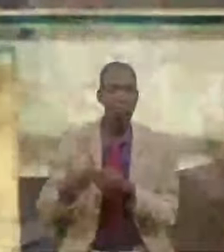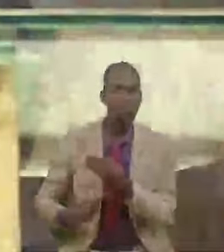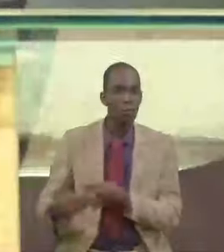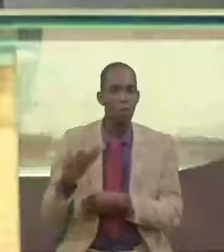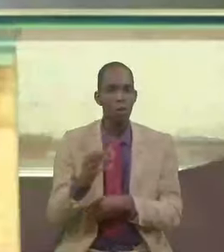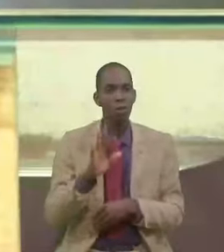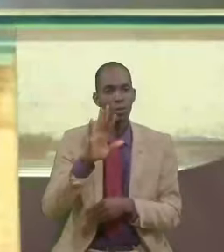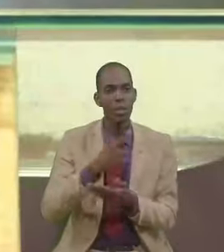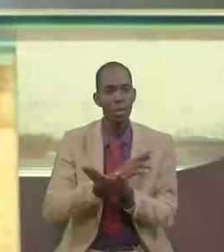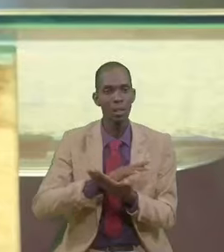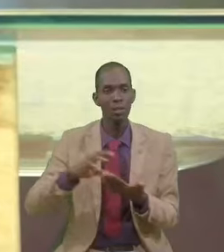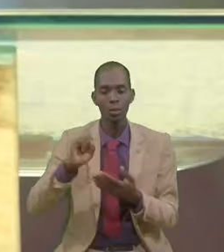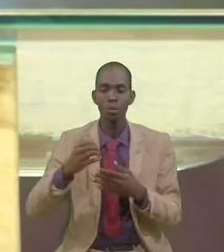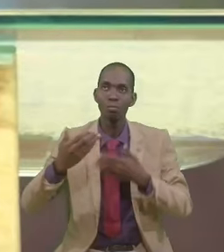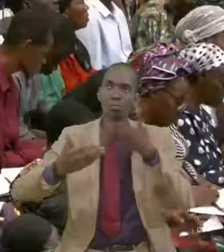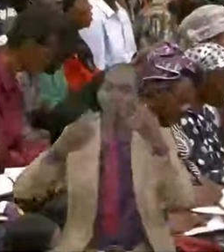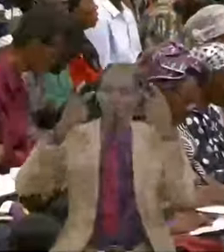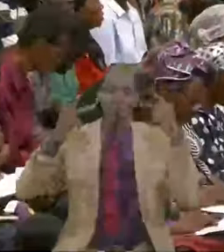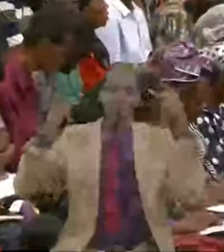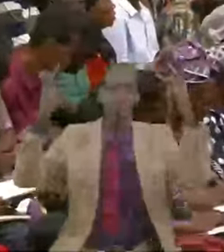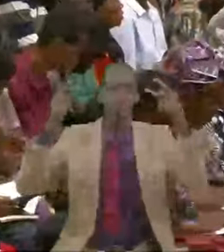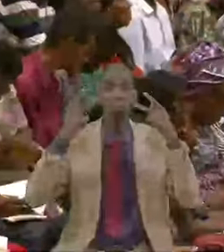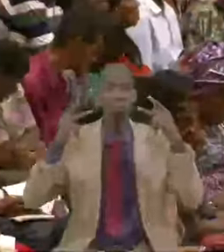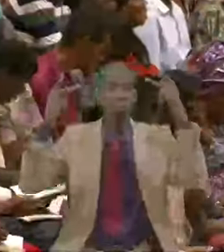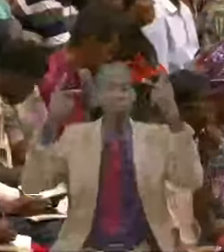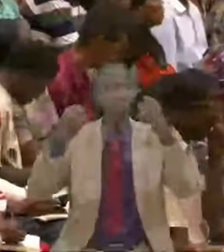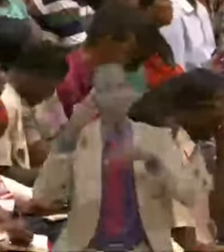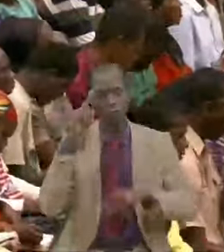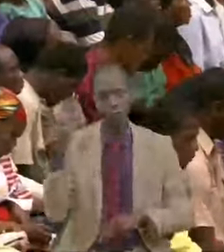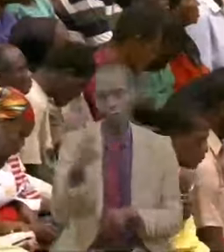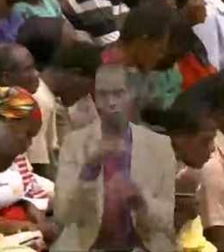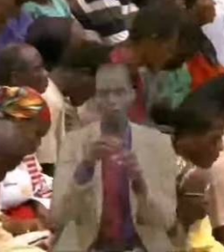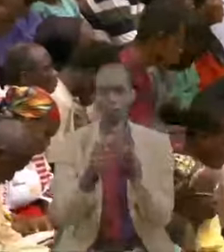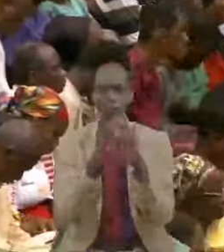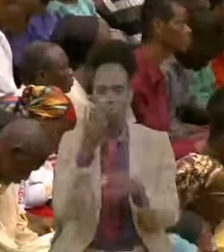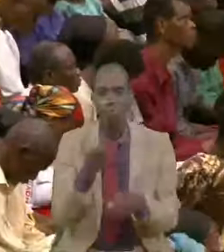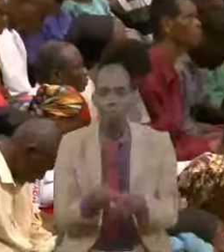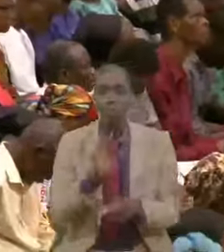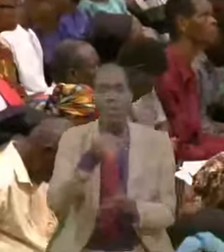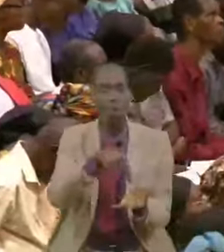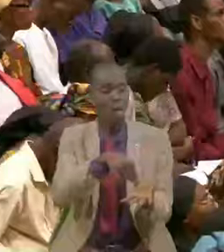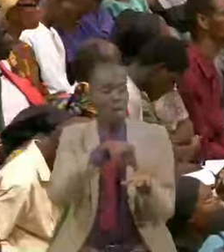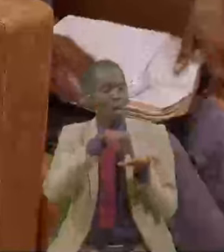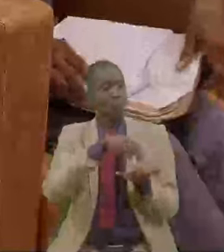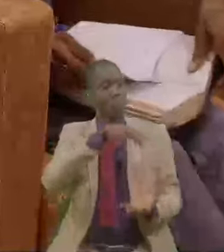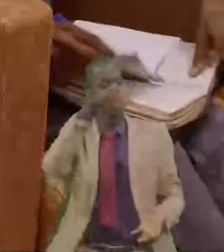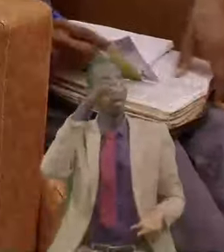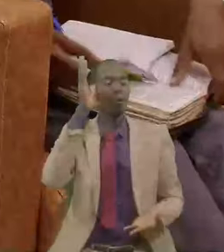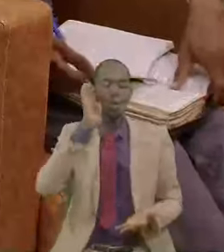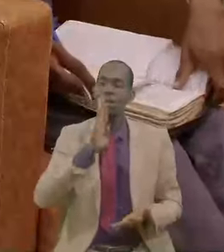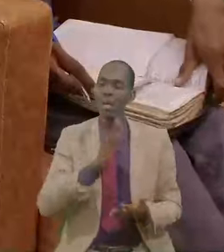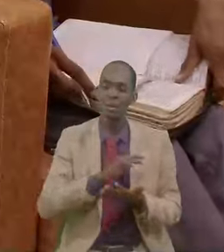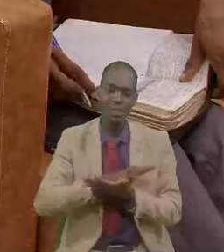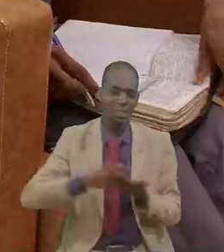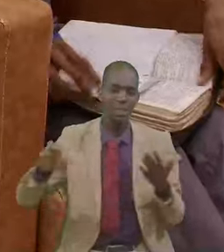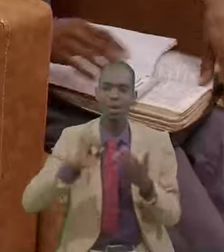ton innocente demeure. Le bonheur est arrivé. La prospérité est venue. Vos dettes seront